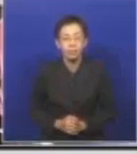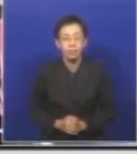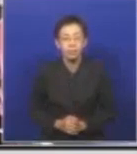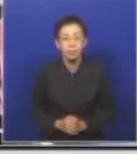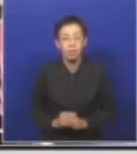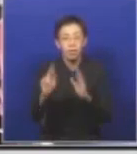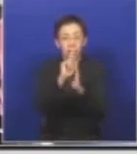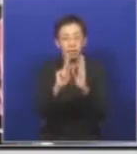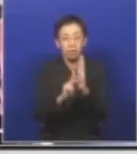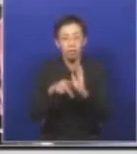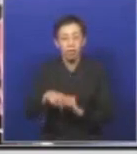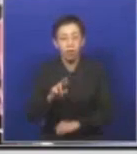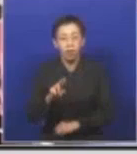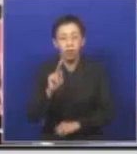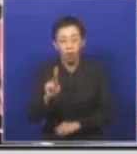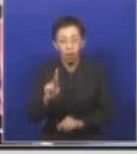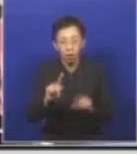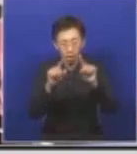อามาจิตตามพ.ร.ก.ตราสารหนี้ผมอยากชี้ให้พี่น้องประชาชนเห็นว่าการลงทุนตราสารหนี้มีทั้งภาครัฐ